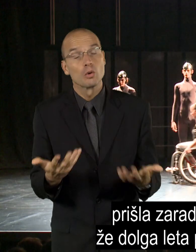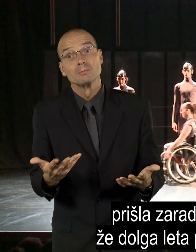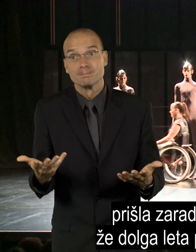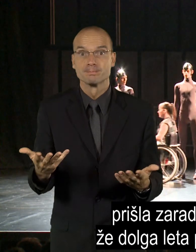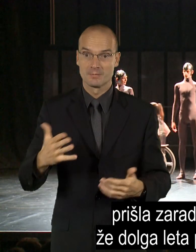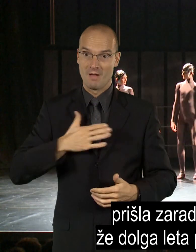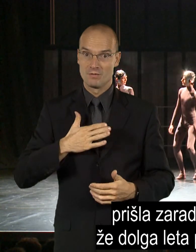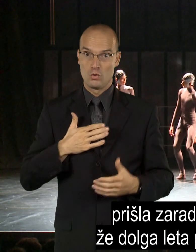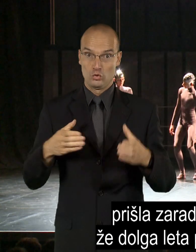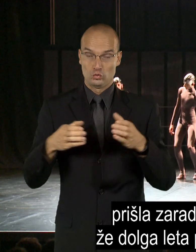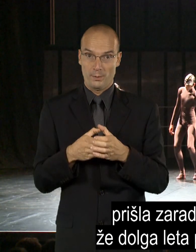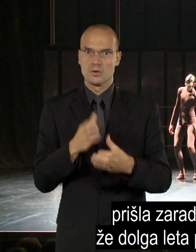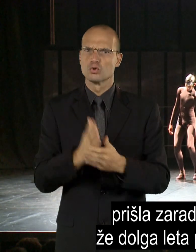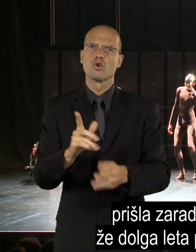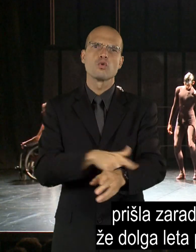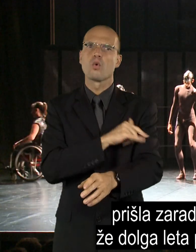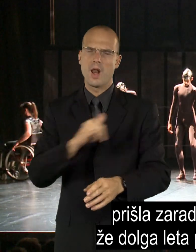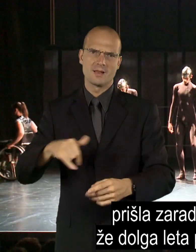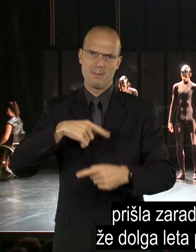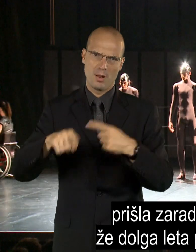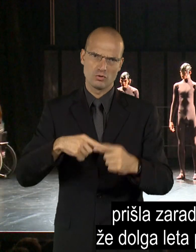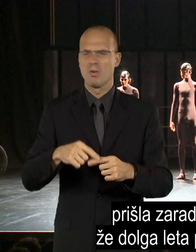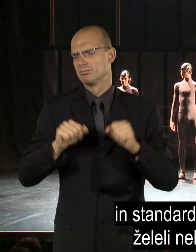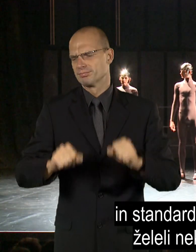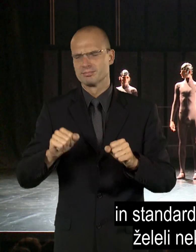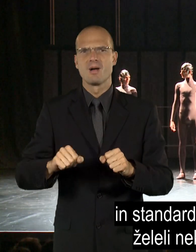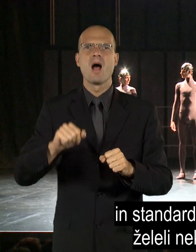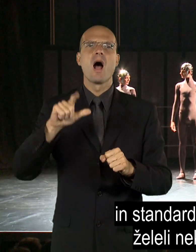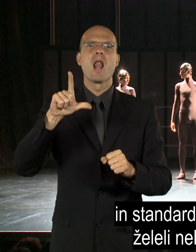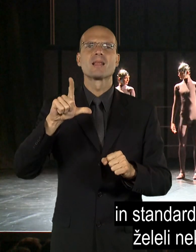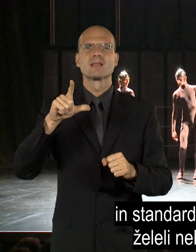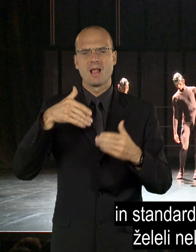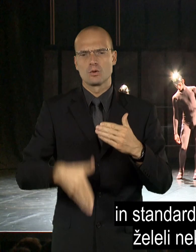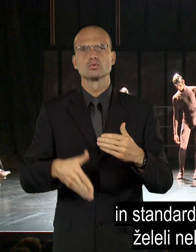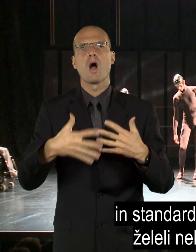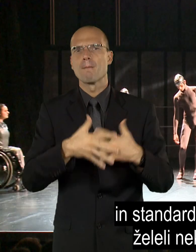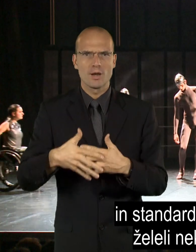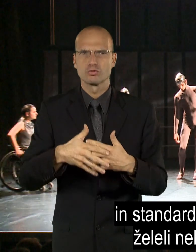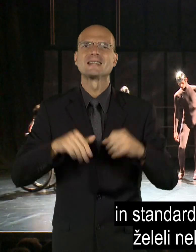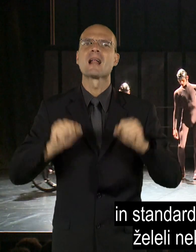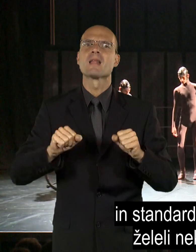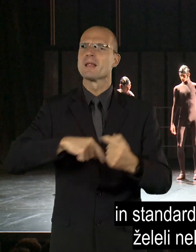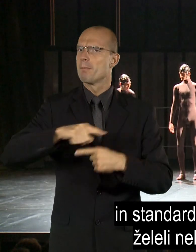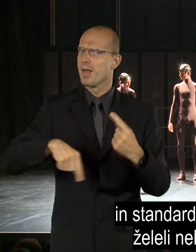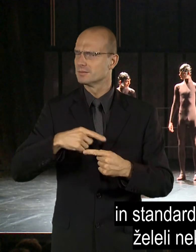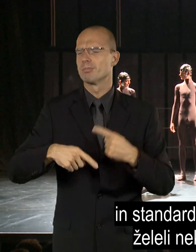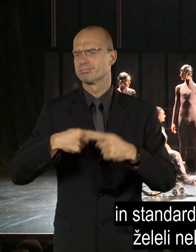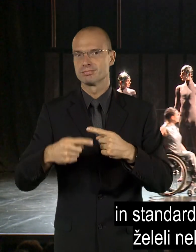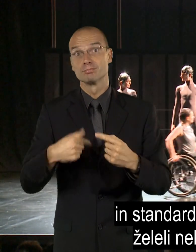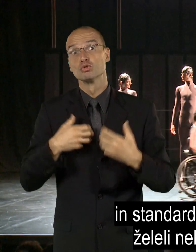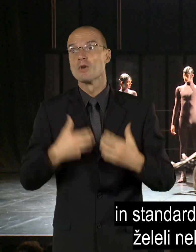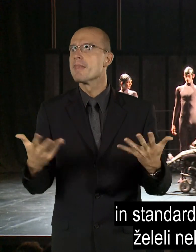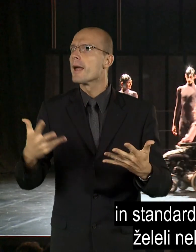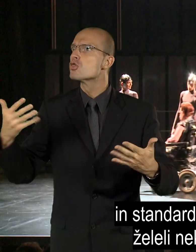ker v naši skupini že dolga leta plešemo latinsko-ameriške standardne plese in nekako smo želeli